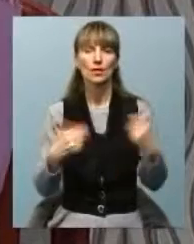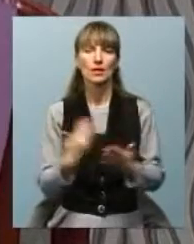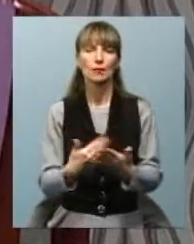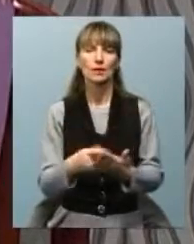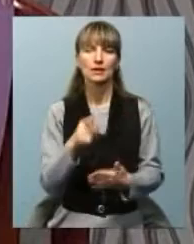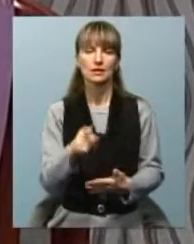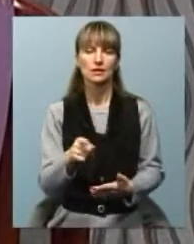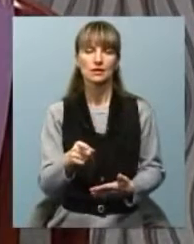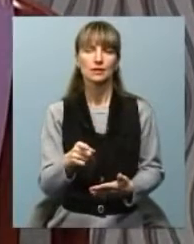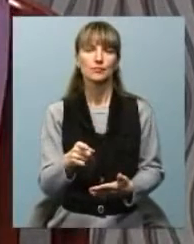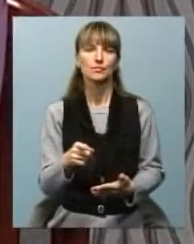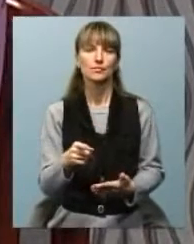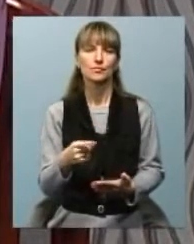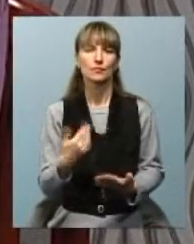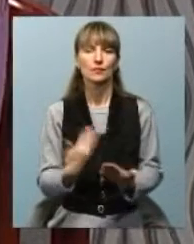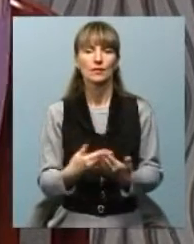ти б